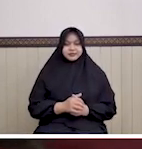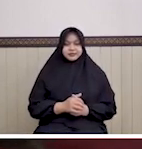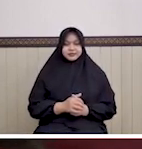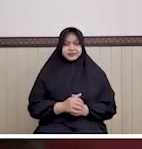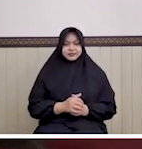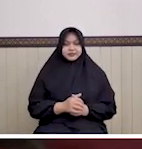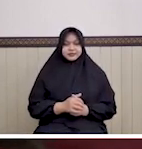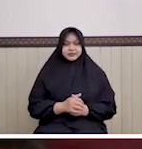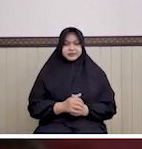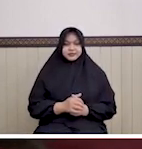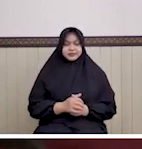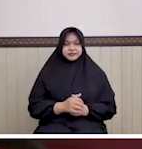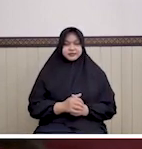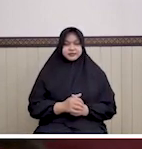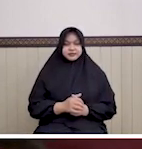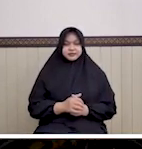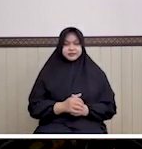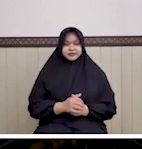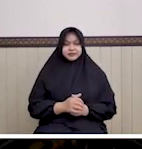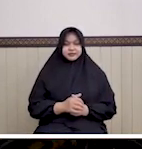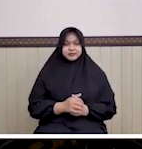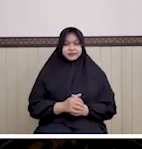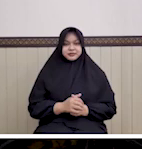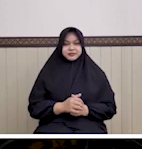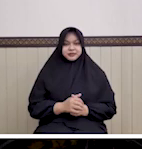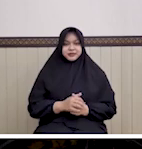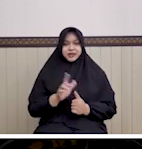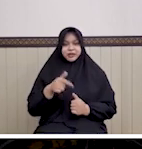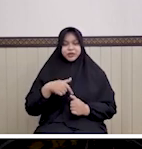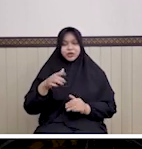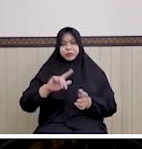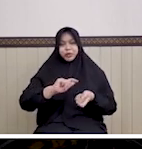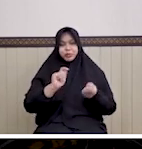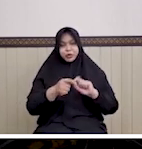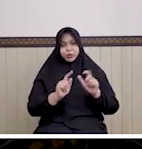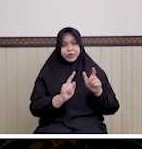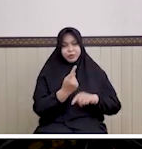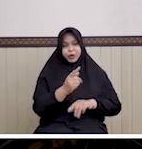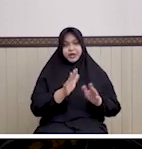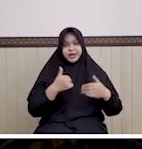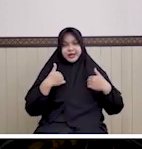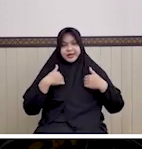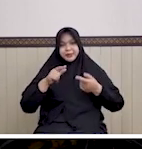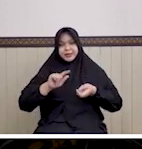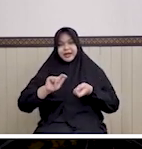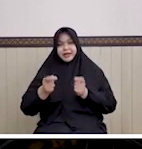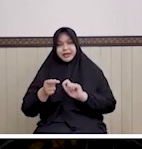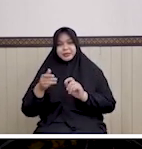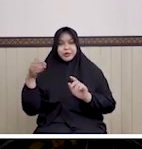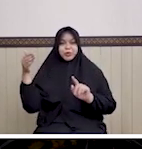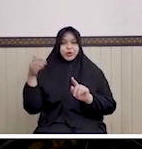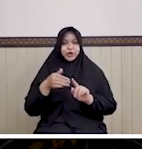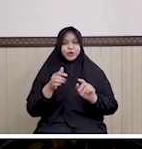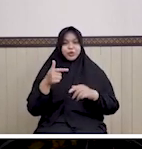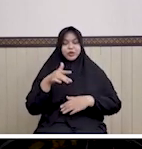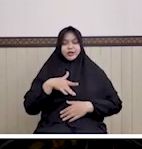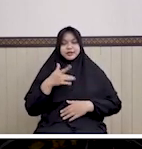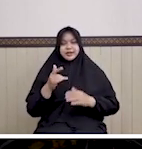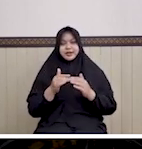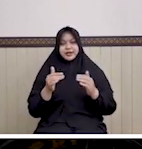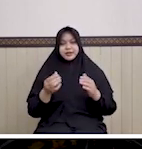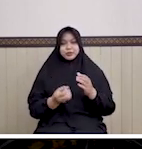ABS sudah mulai berubah saya kilap pelan-pelan sudah mulai ada pergeseran untuk menuju ke arah itu